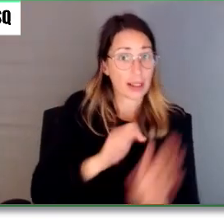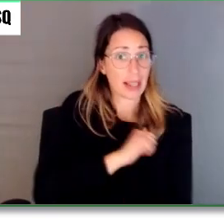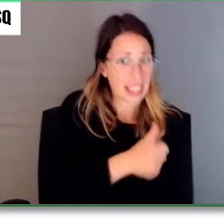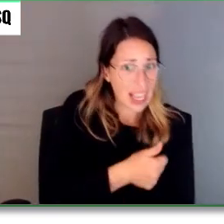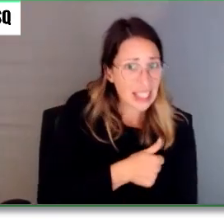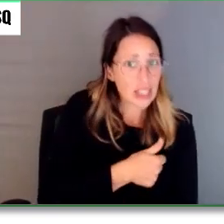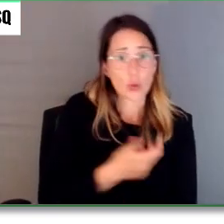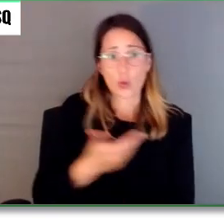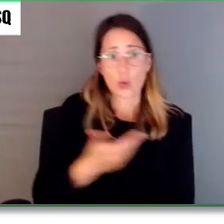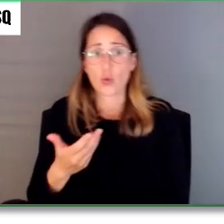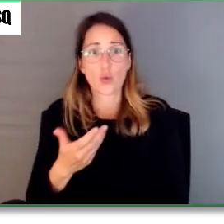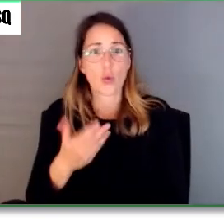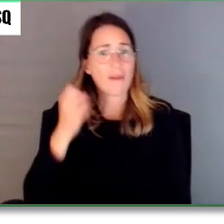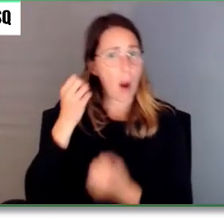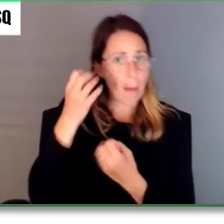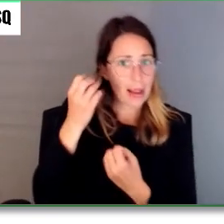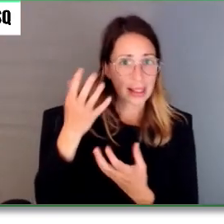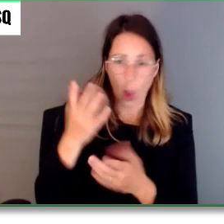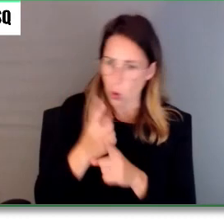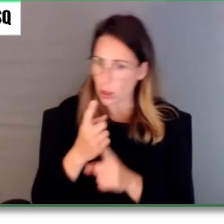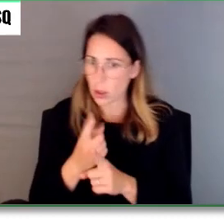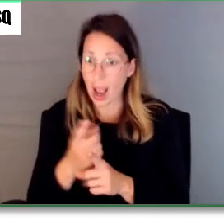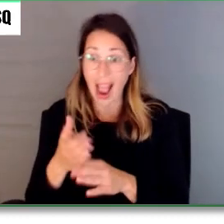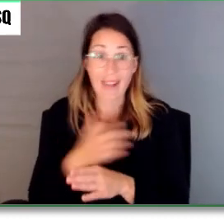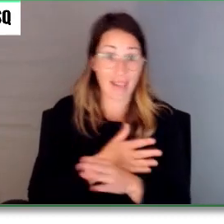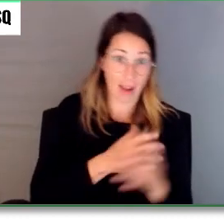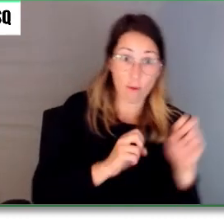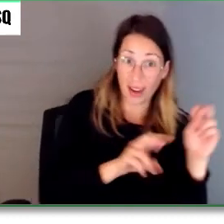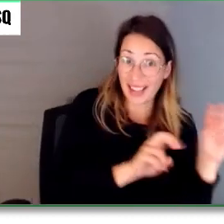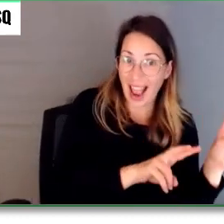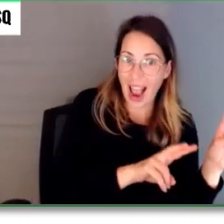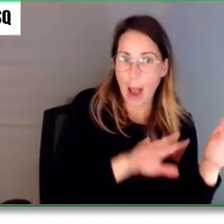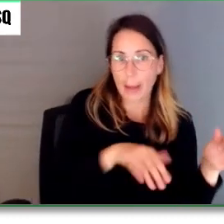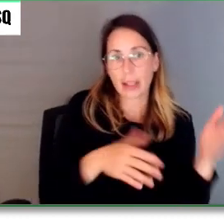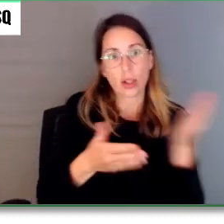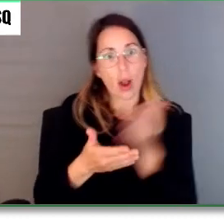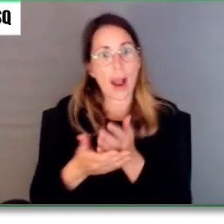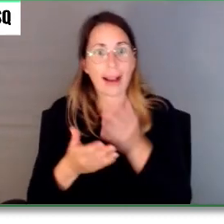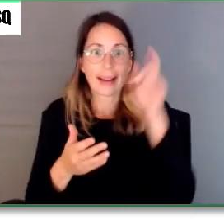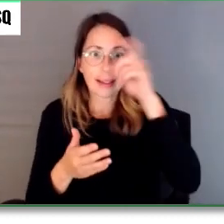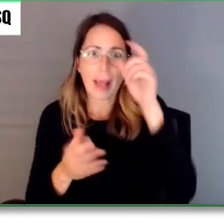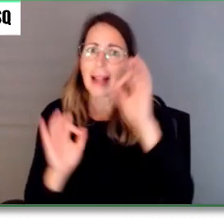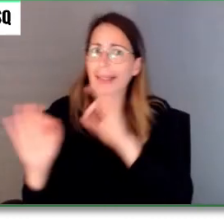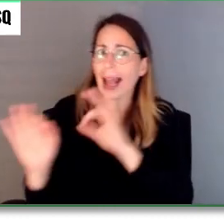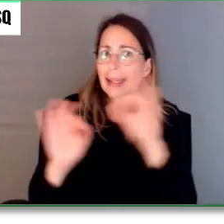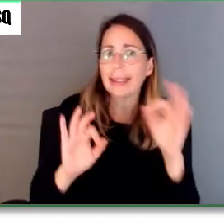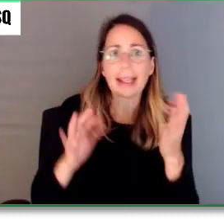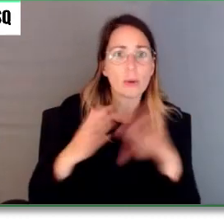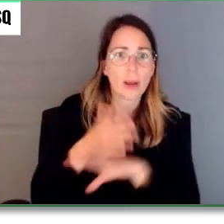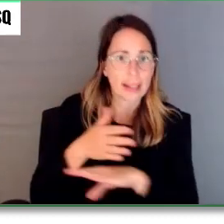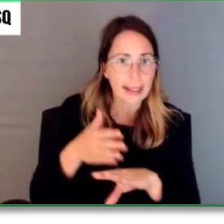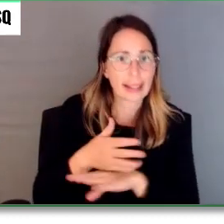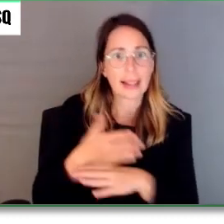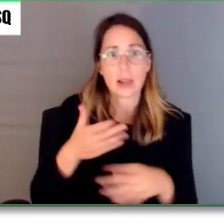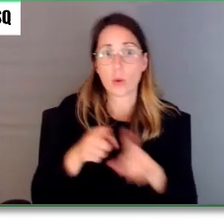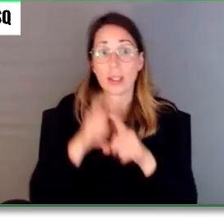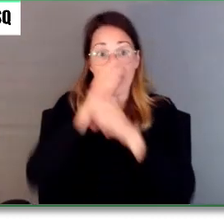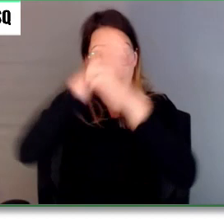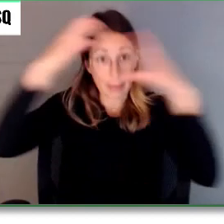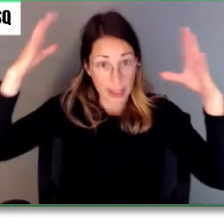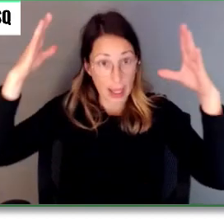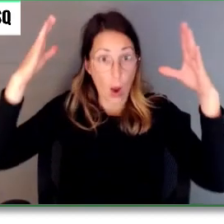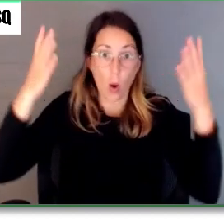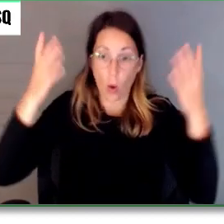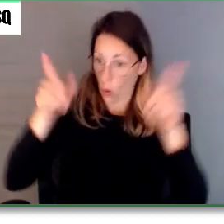informations adéquates avant le voyage, des expériences de qualité accessible, la conception également accès aux sentiers et